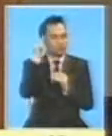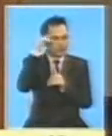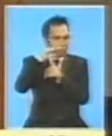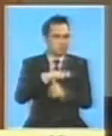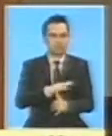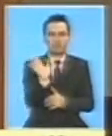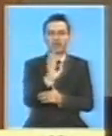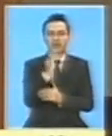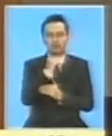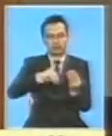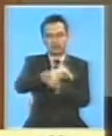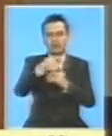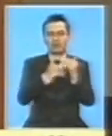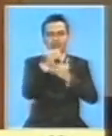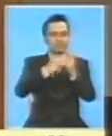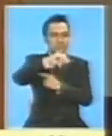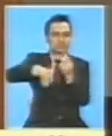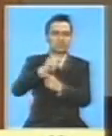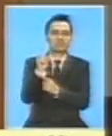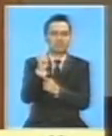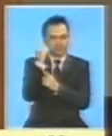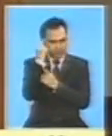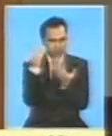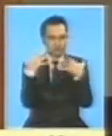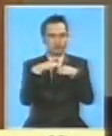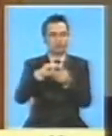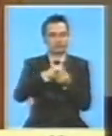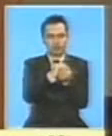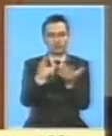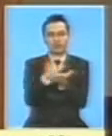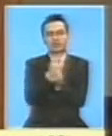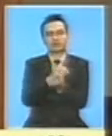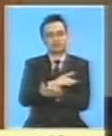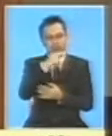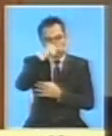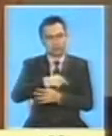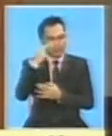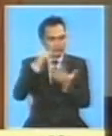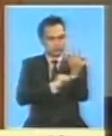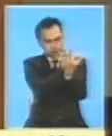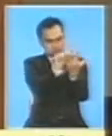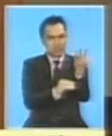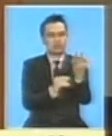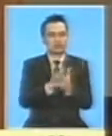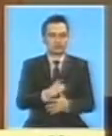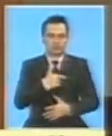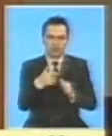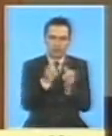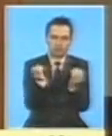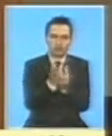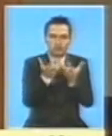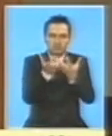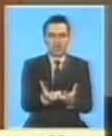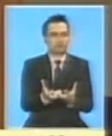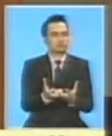ควบคู่ไปกับการพัฒนาเศรษฐกิจสังคมที่ต้องสอดคล้องความต้องการวัฒนธรรมและภูมิสังคมของชนในพื้นที่ขจัดการฉวยโอกาสก่อความรุนแรง